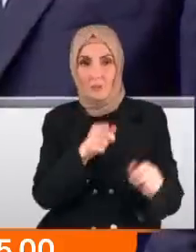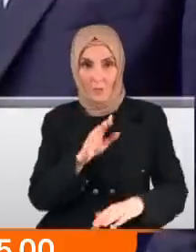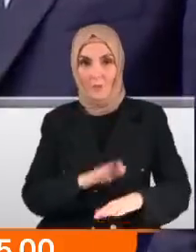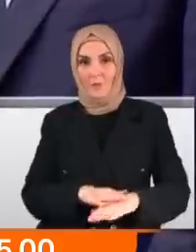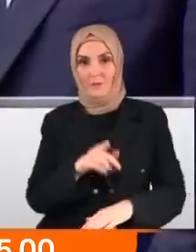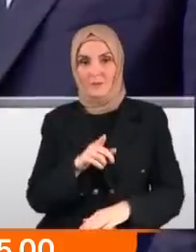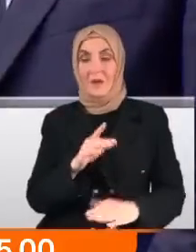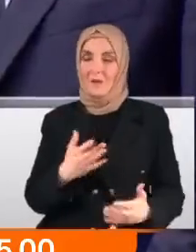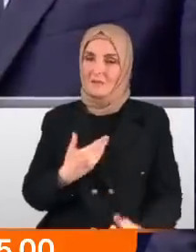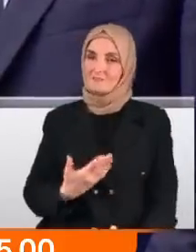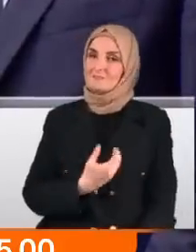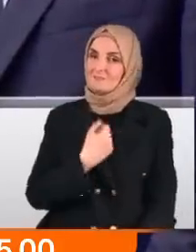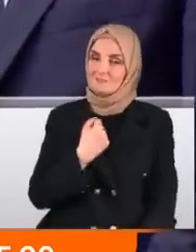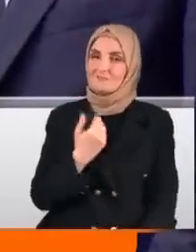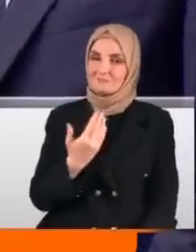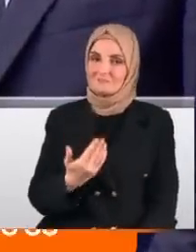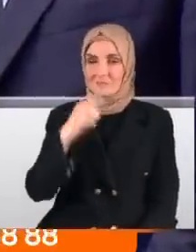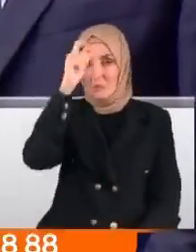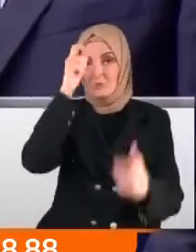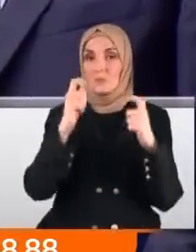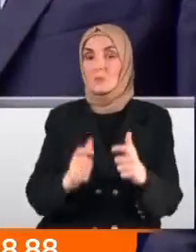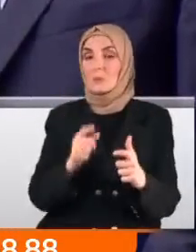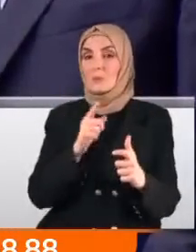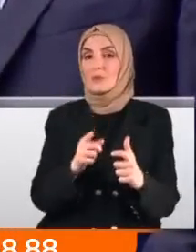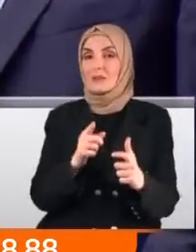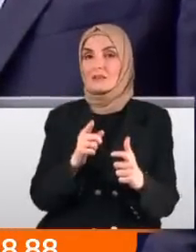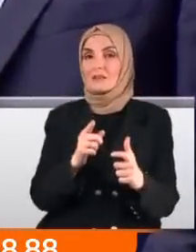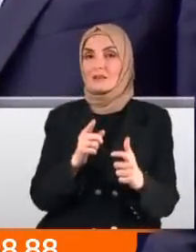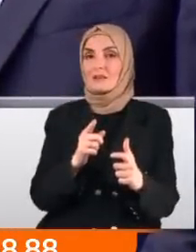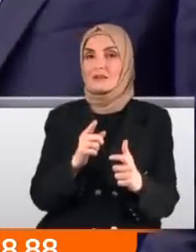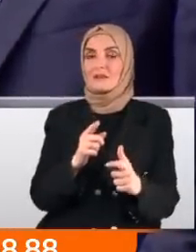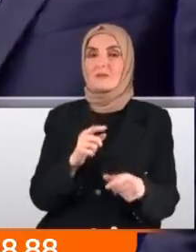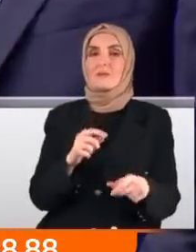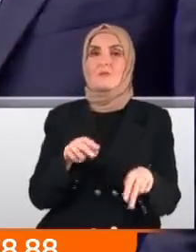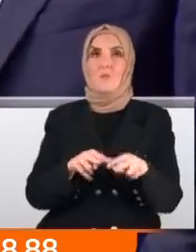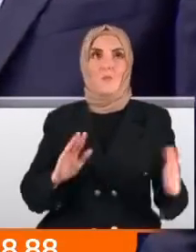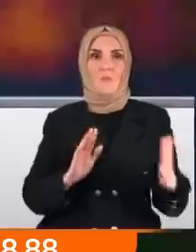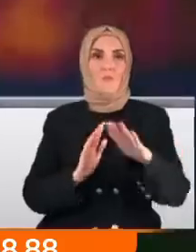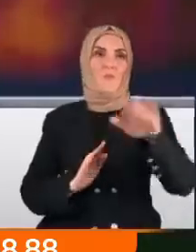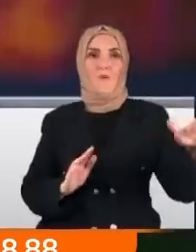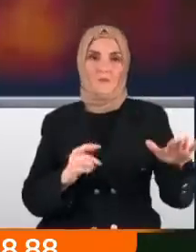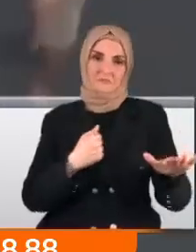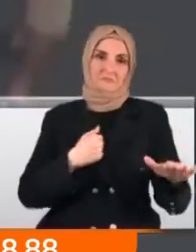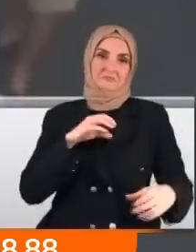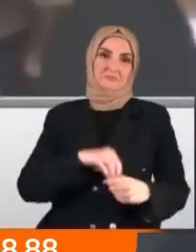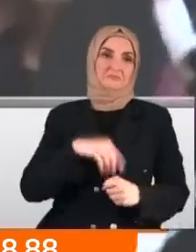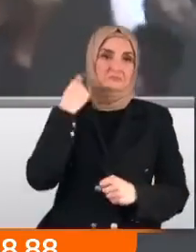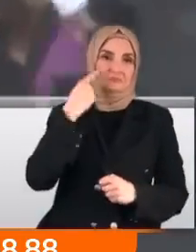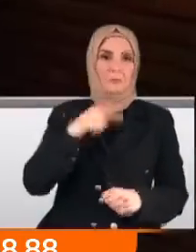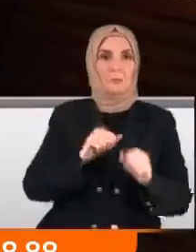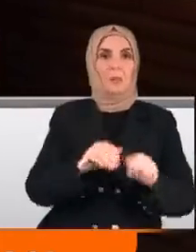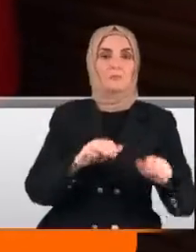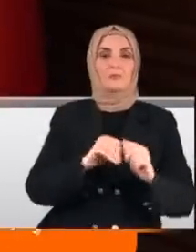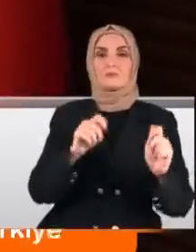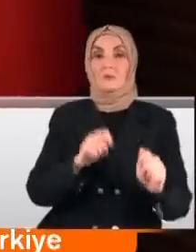ne yazık ki Türkiye'de de muhalif olacağım diye bunu paylaşanlar var. Kandil desteği